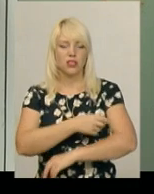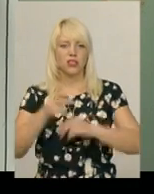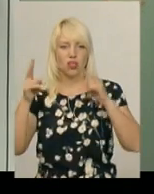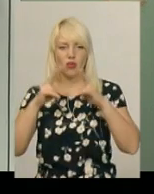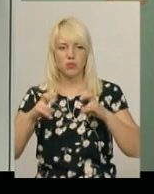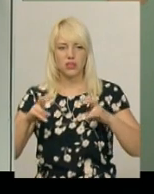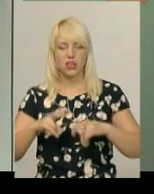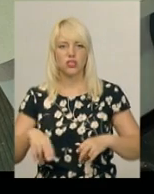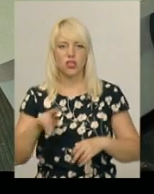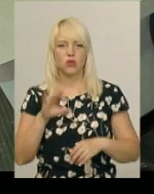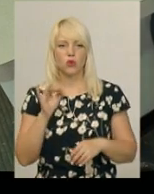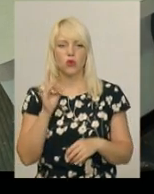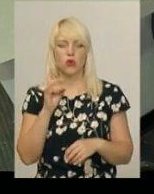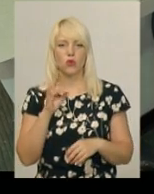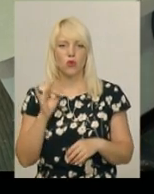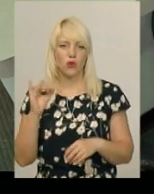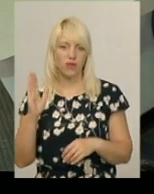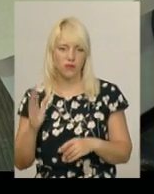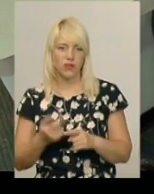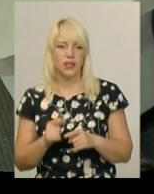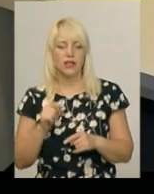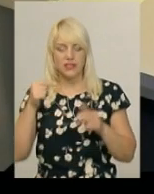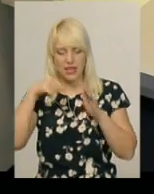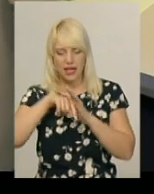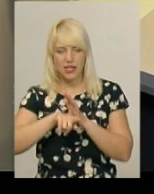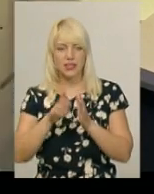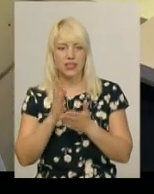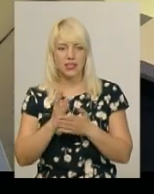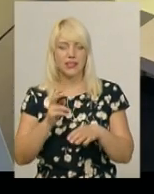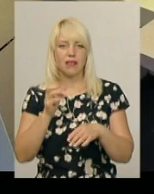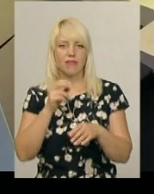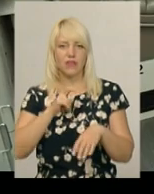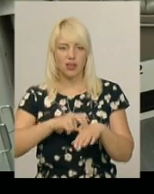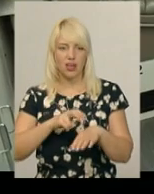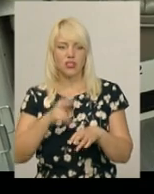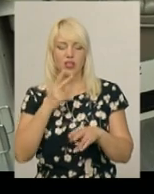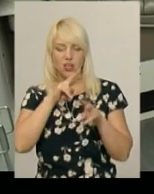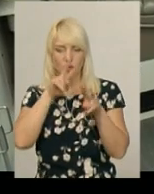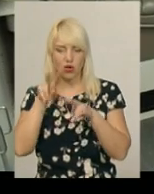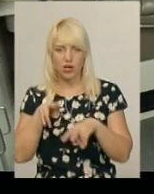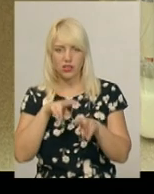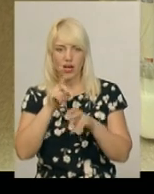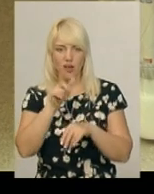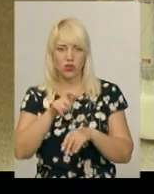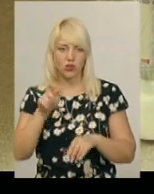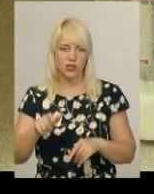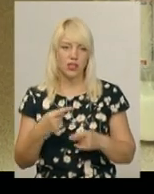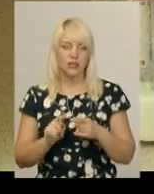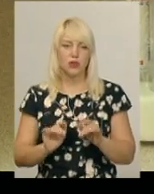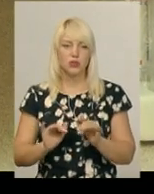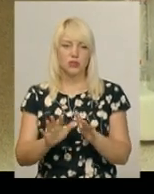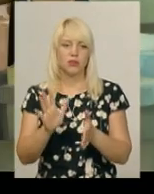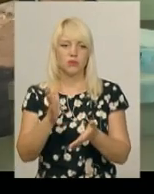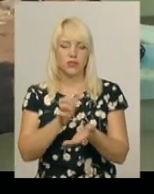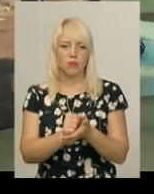Усередині автівки місце для терапевта, котрий здійснює медичний огляд. Лабораторія та операційна, де проводитимуть забір крові. Процедура займає